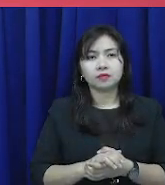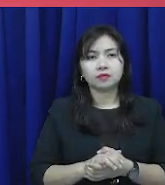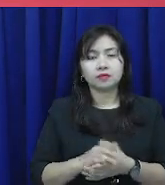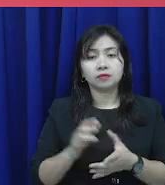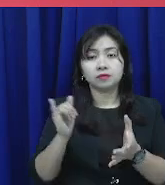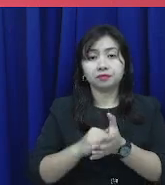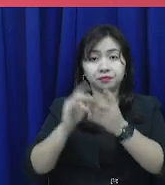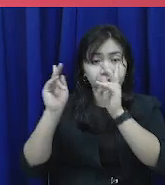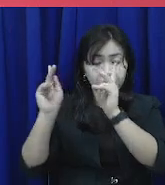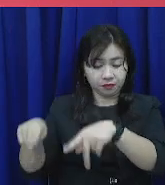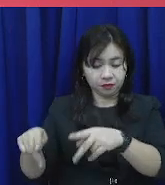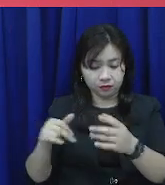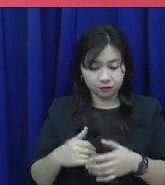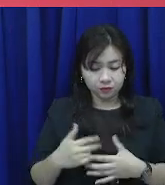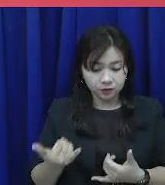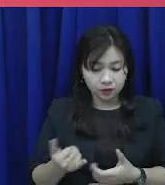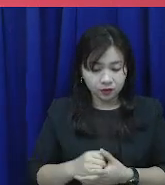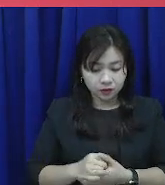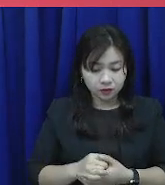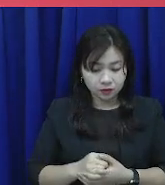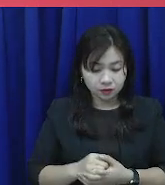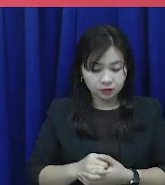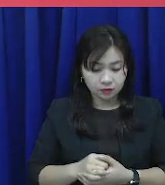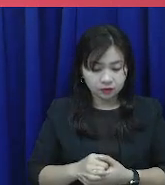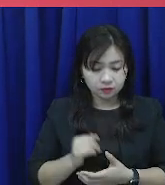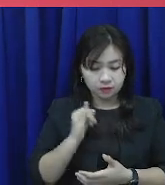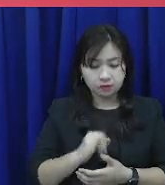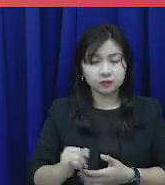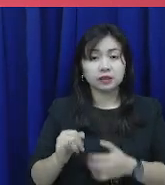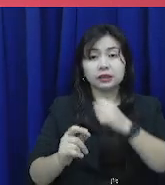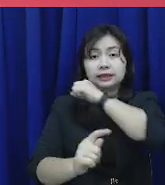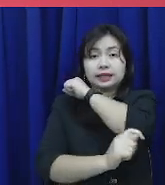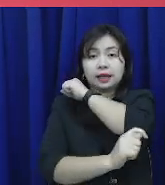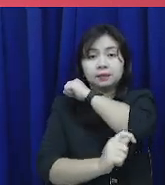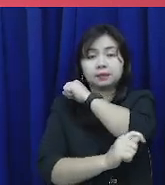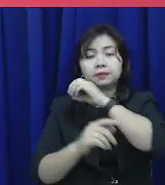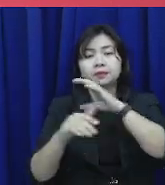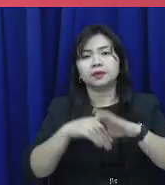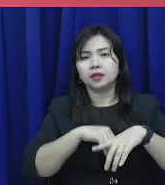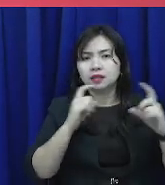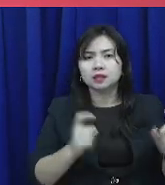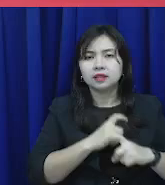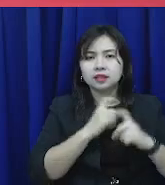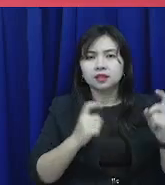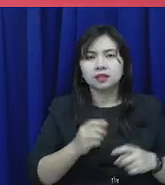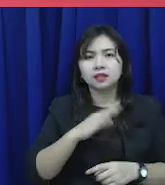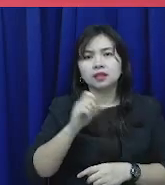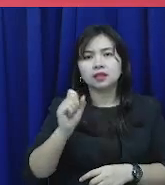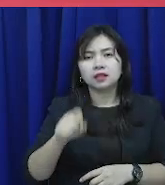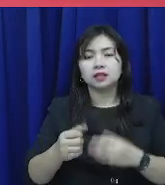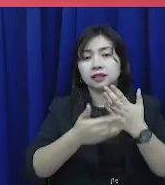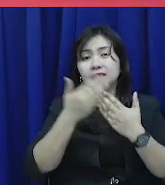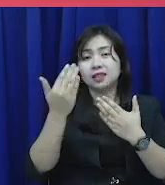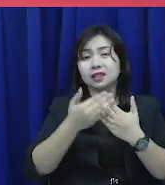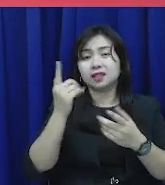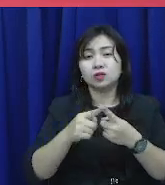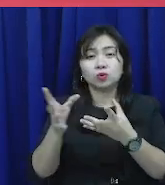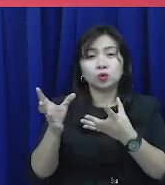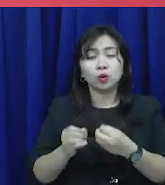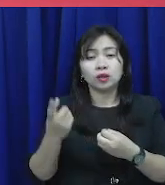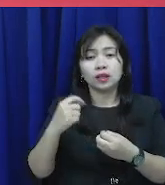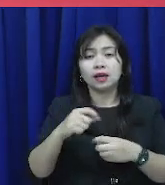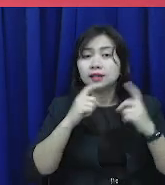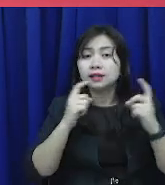tao na yon ay madaling mat sa kasalanan madaling gawin na ang kasalanan because